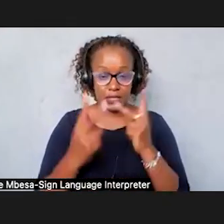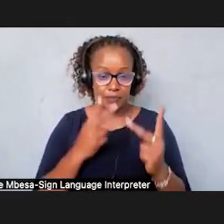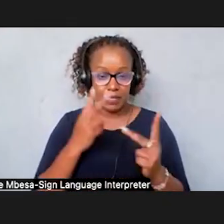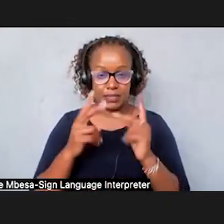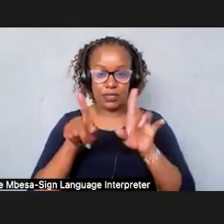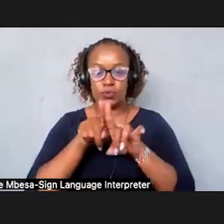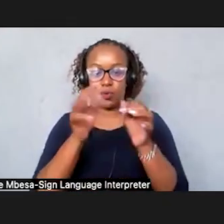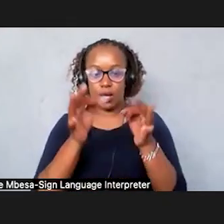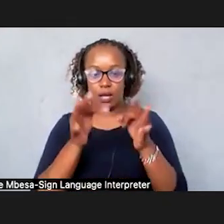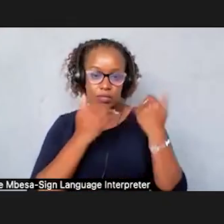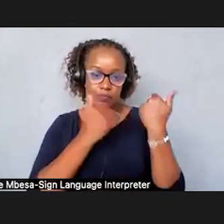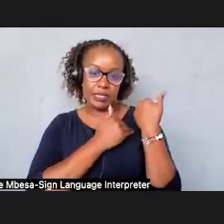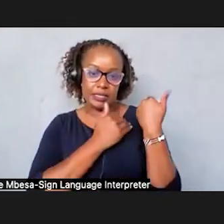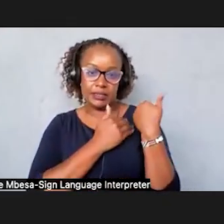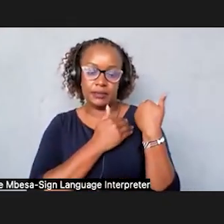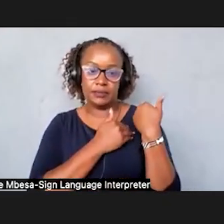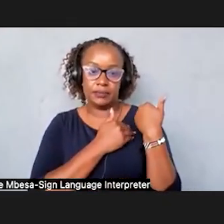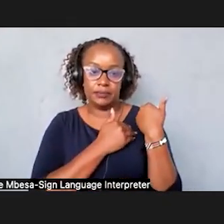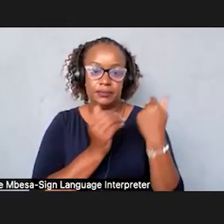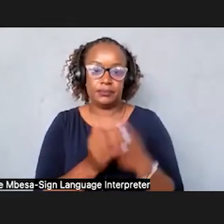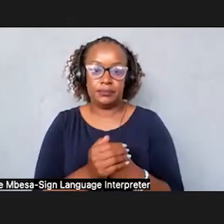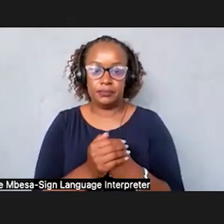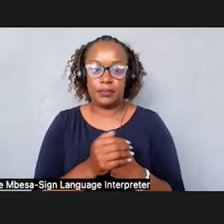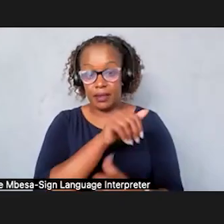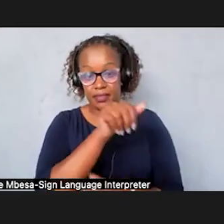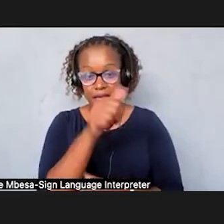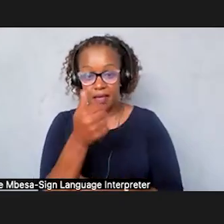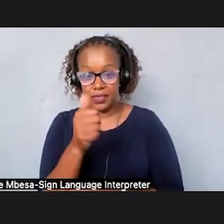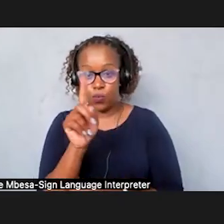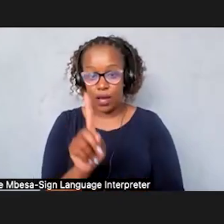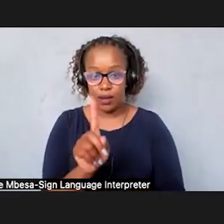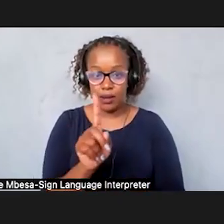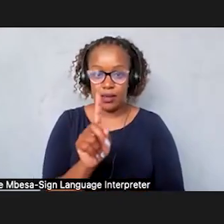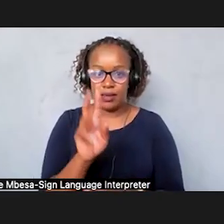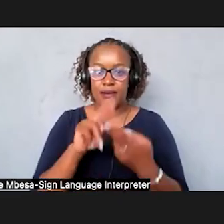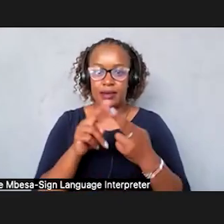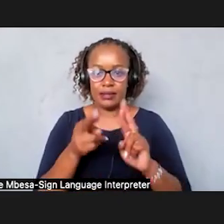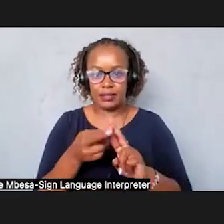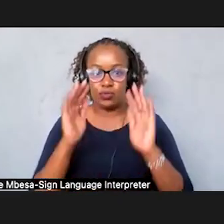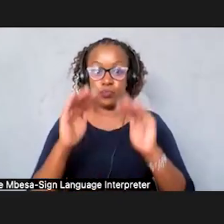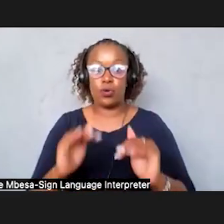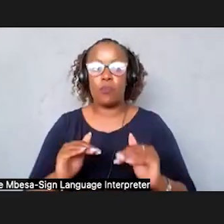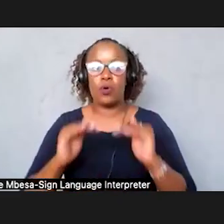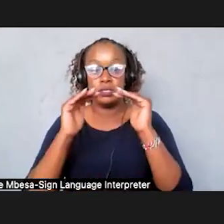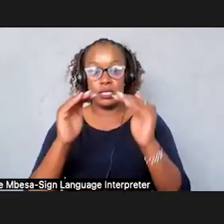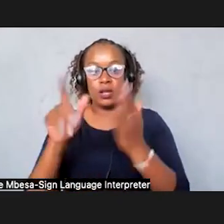accountability. ሌላው ፕሮሞቲንግ The other ሎካል one ኦነርሺፕን is እና related to promoting local ownership and